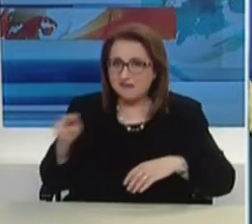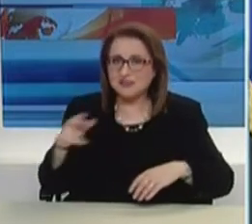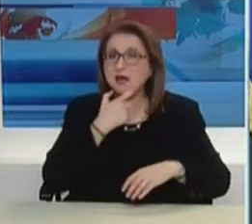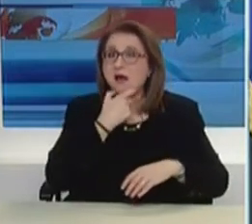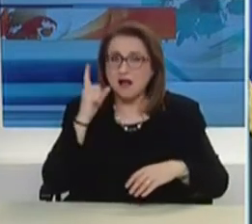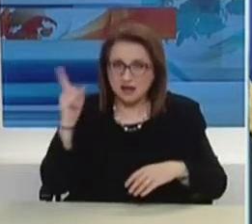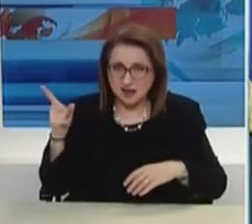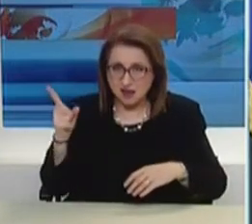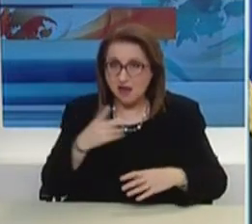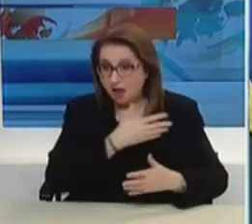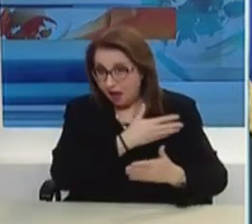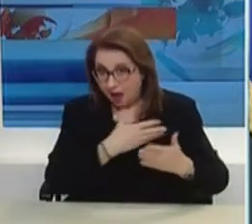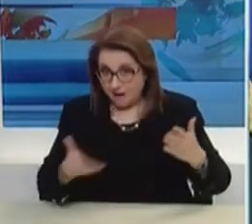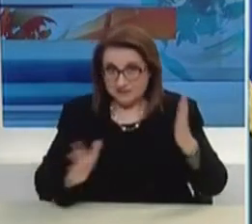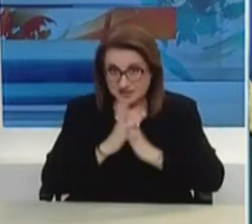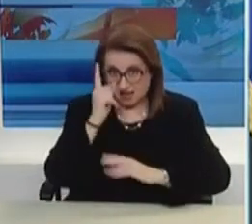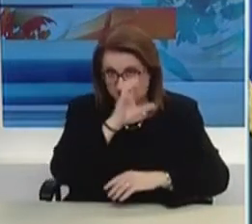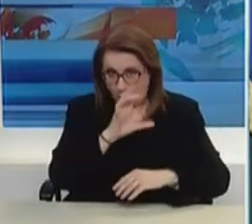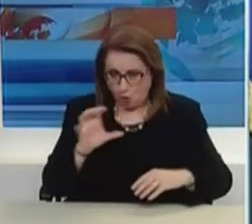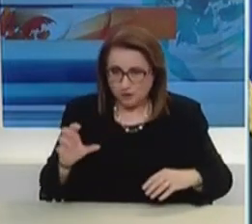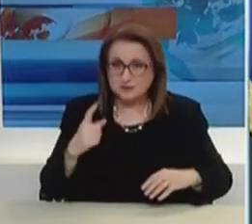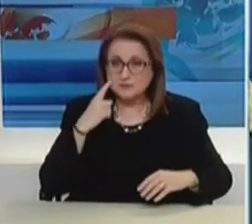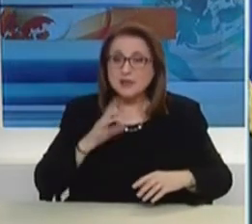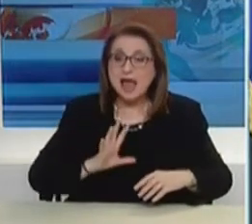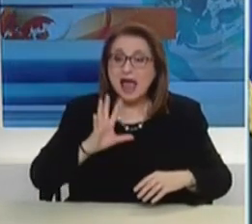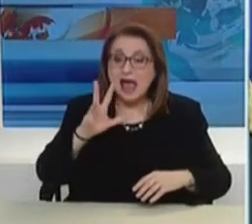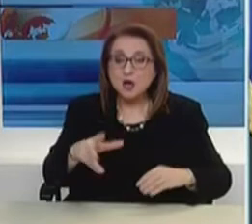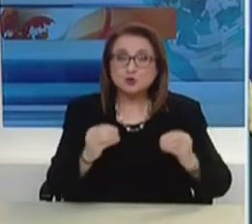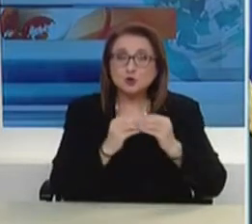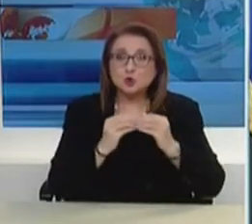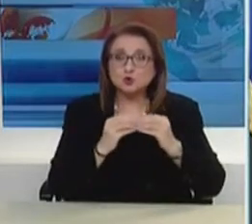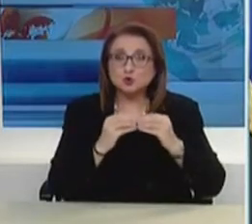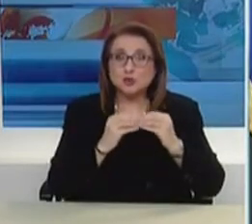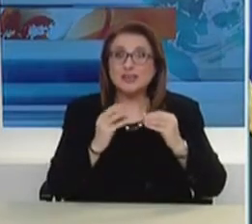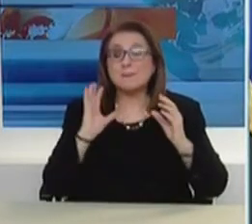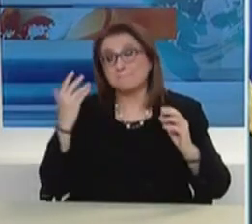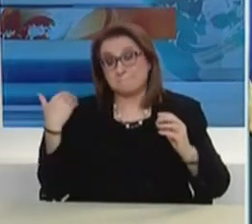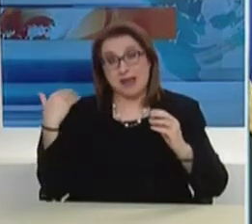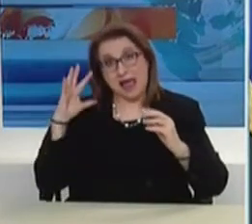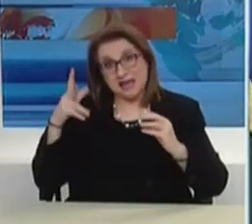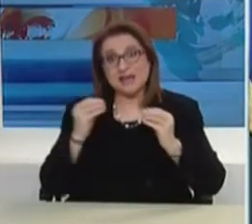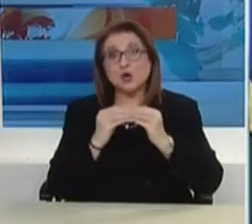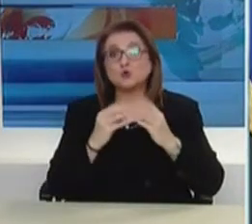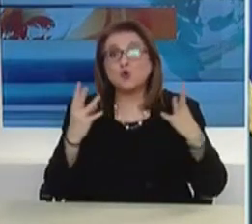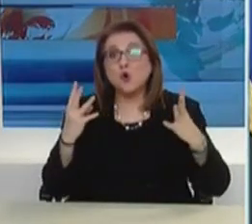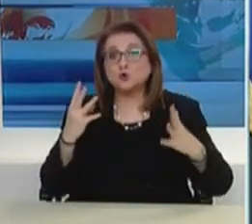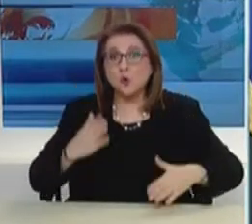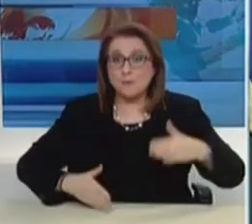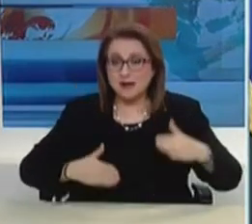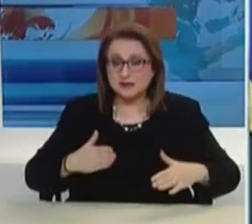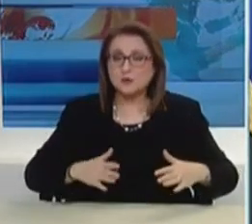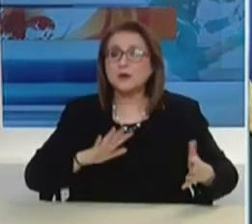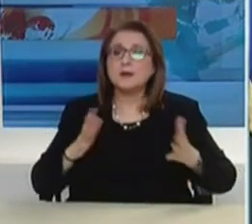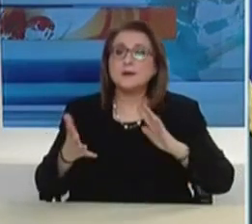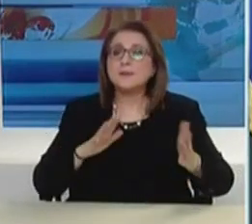Βασίλειο, υπολογίζεται πως έως και τις 28 Μαρτίου έχει μολυνθεί μεταξύ 7 και 43 εκατομμύρια